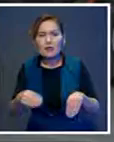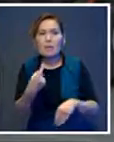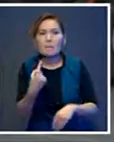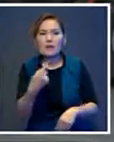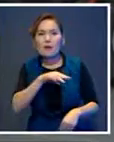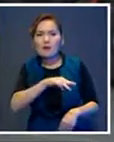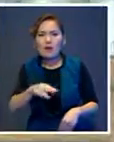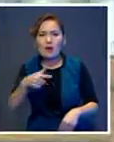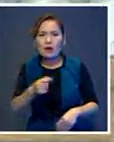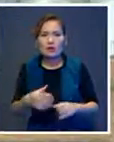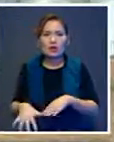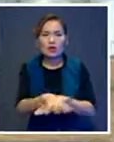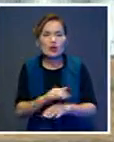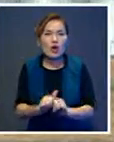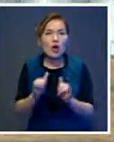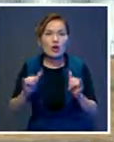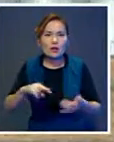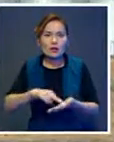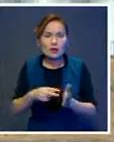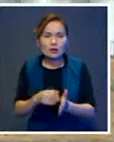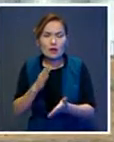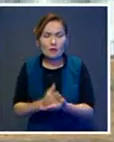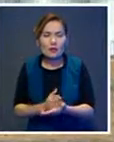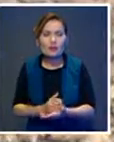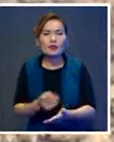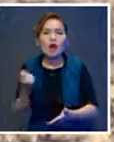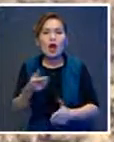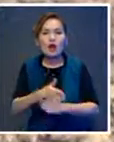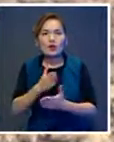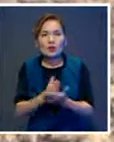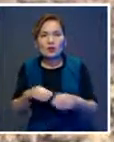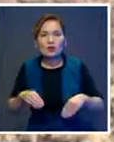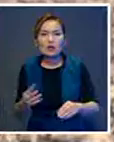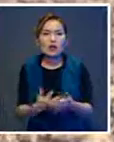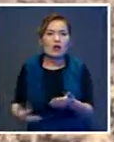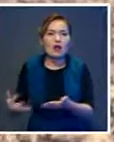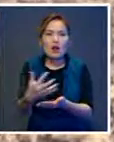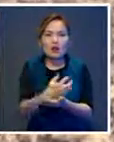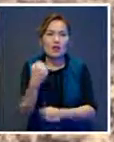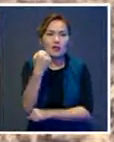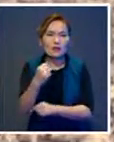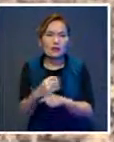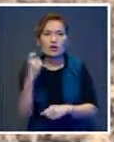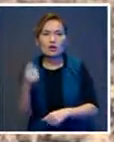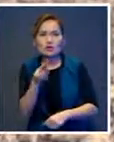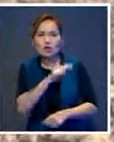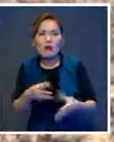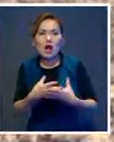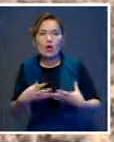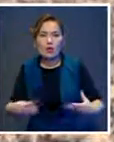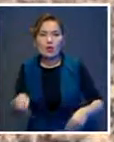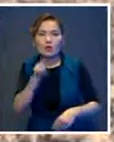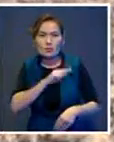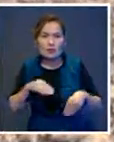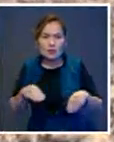дейін ұлғайтуды жоспарлап отыр. Рекордтық көрсеткіште астық алып, етек жеңін жинаған диқандар көктемгі егіс жұмыстарына дайындықты